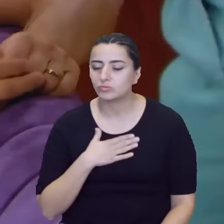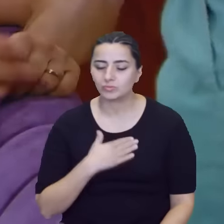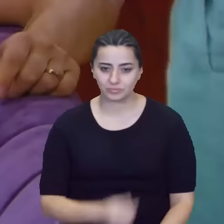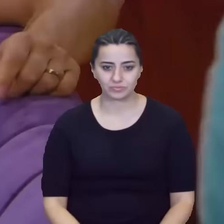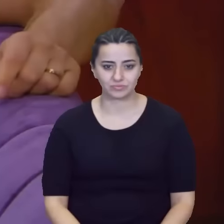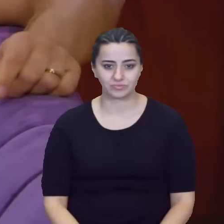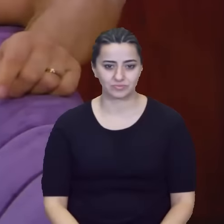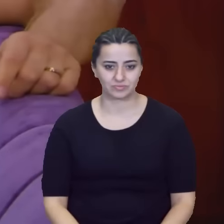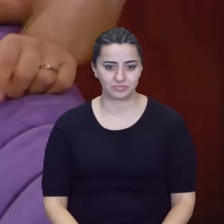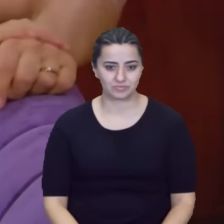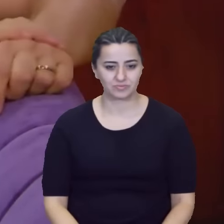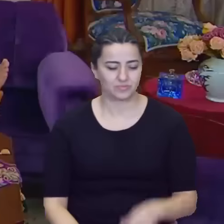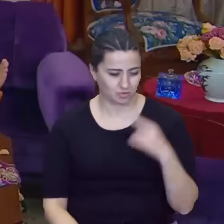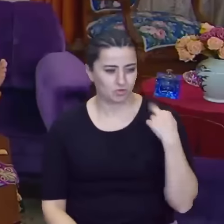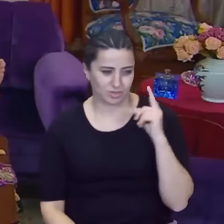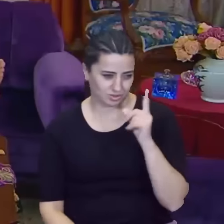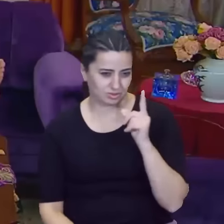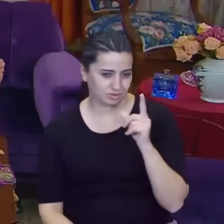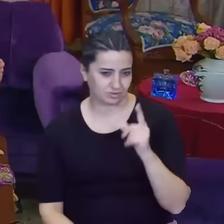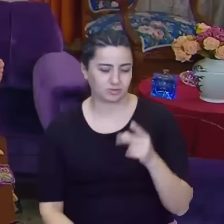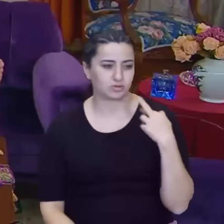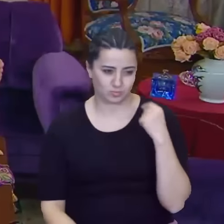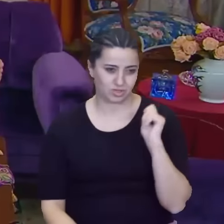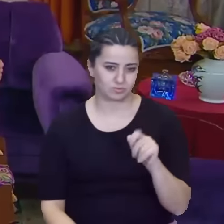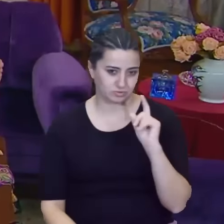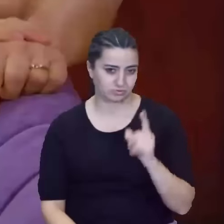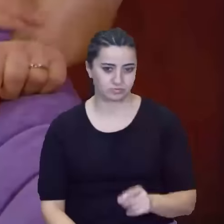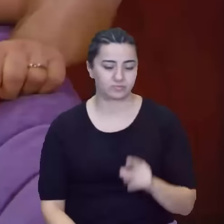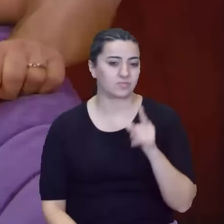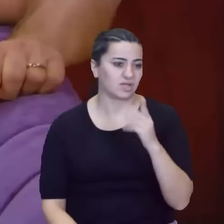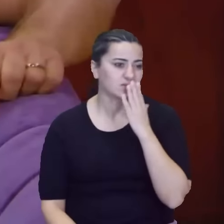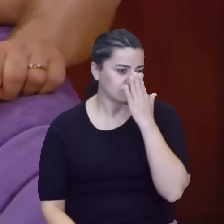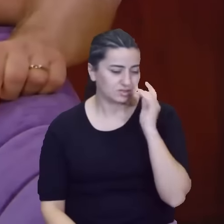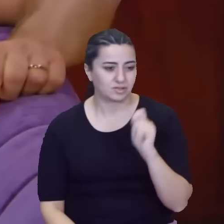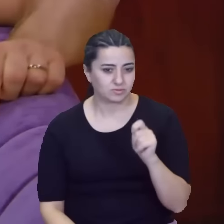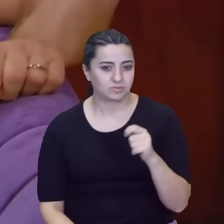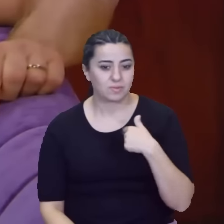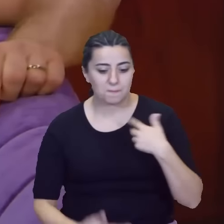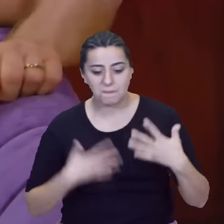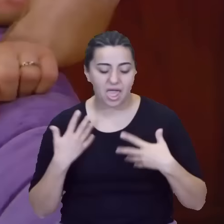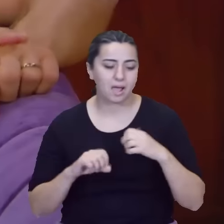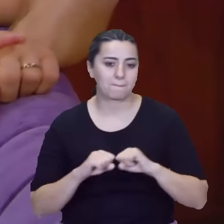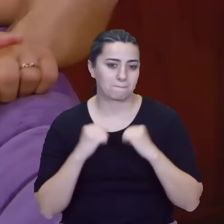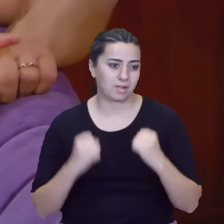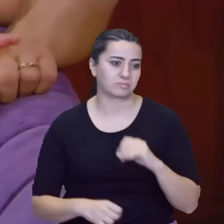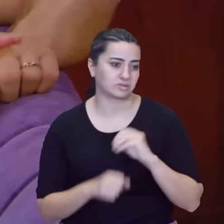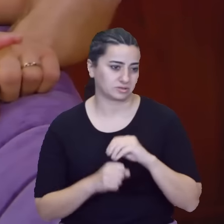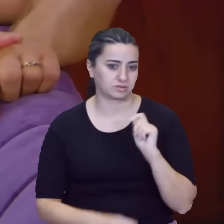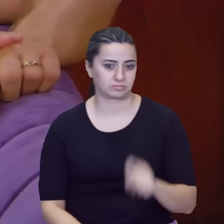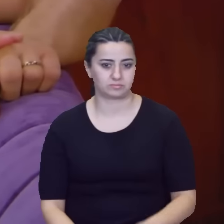benim. Mahsus yapıyorsun. Gidiyor. Mahsus yapıyorsun. Gıcıklığına yapıyorsun. Beni meraktan çatlatmak için